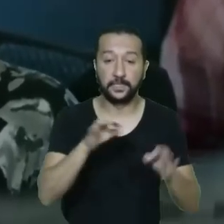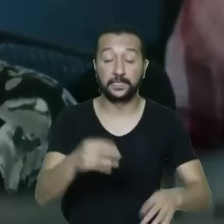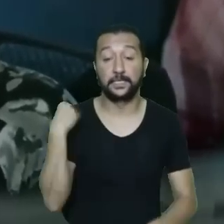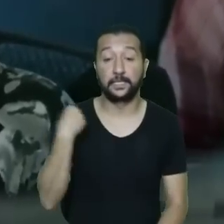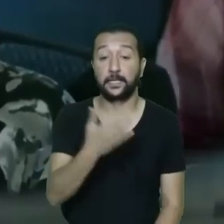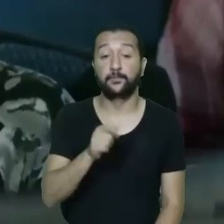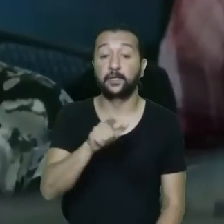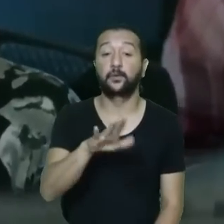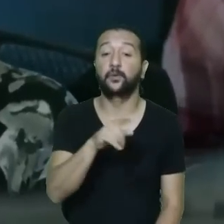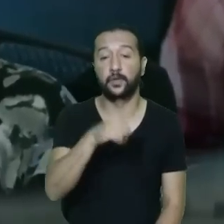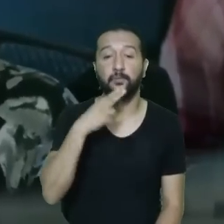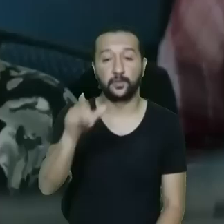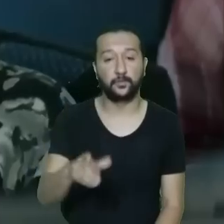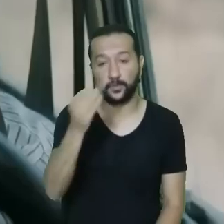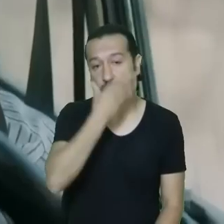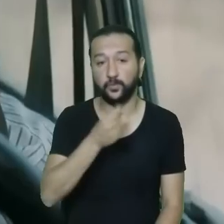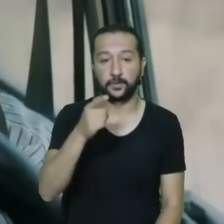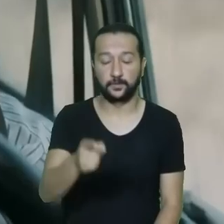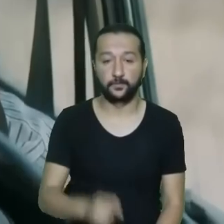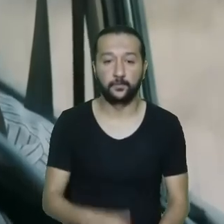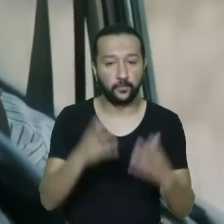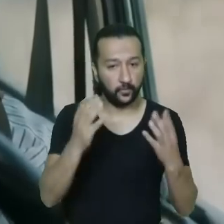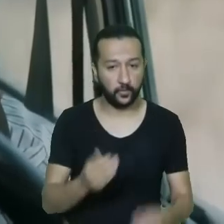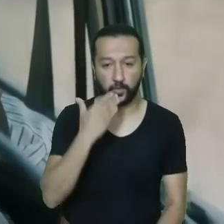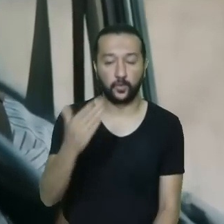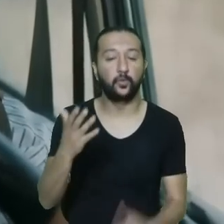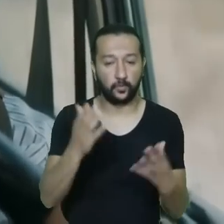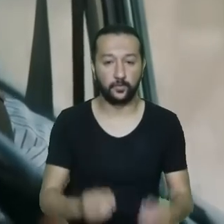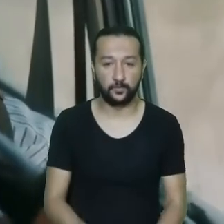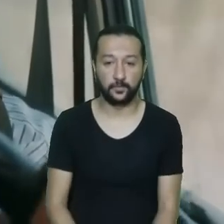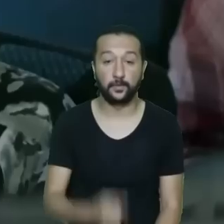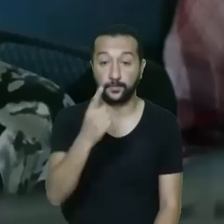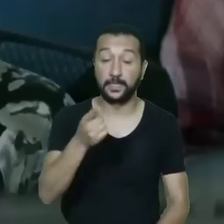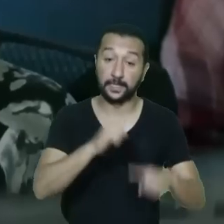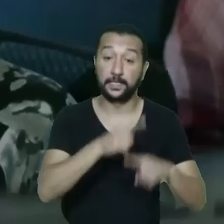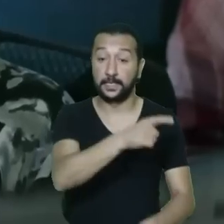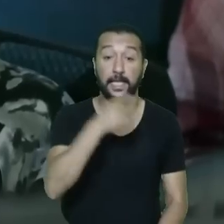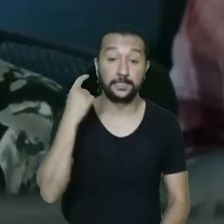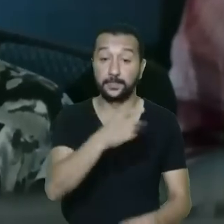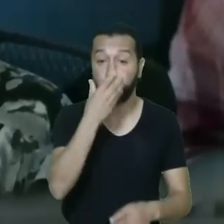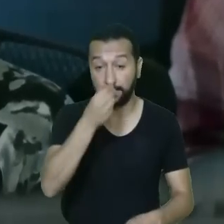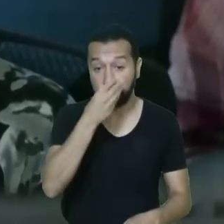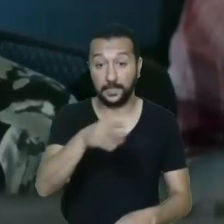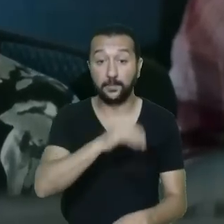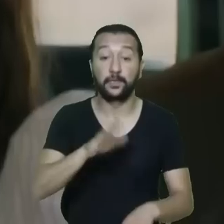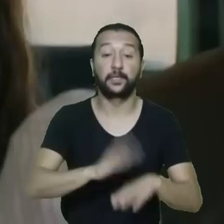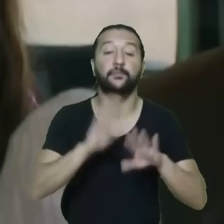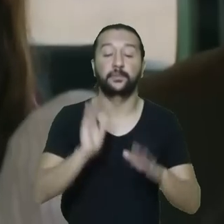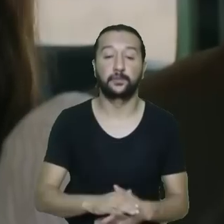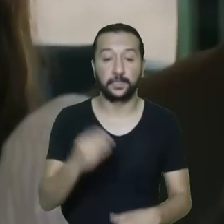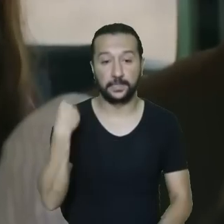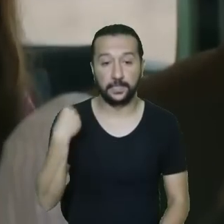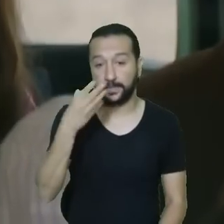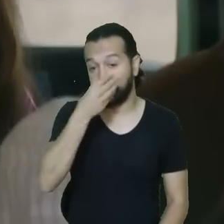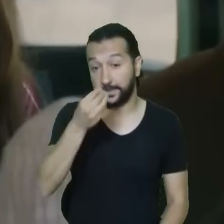Yenisini almaya gerek yok. Abasınınki pek güzel. Olu söyle. Bir de eski çaput bezlerden kullanmayacağım.